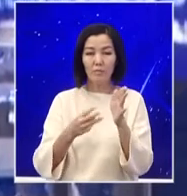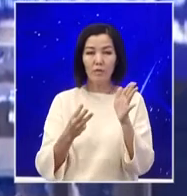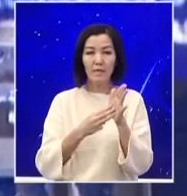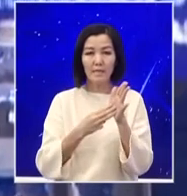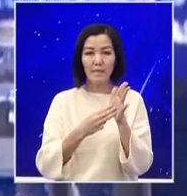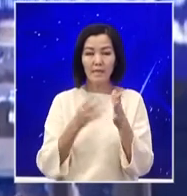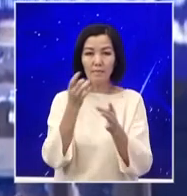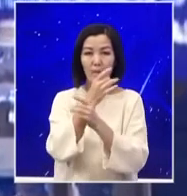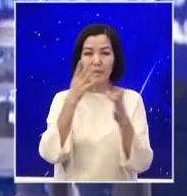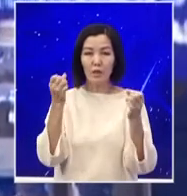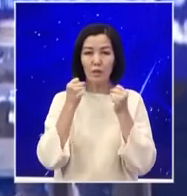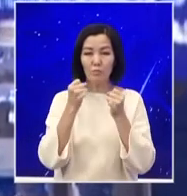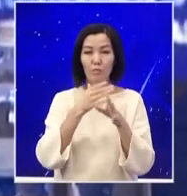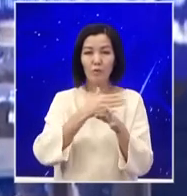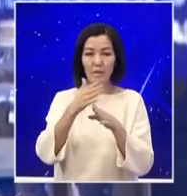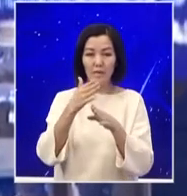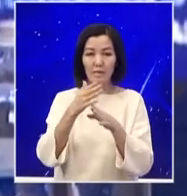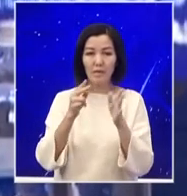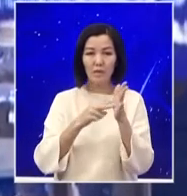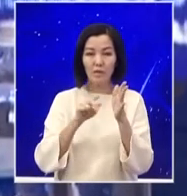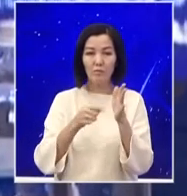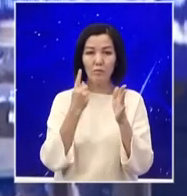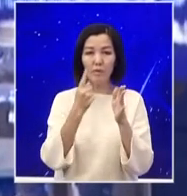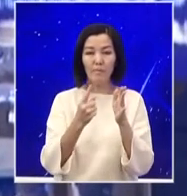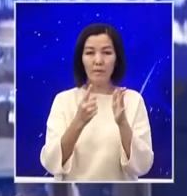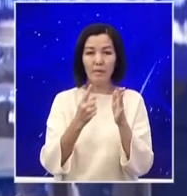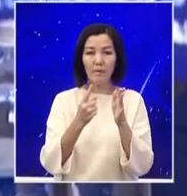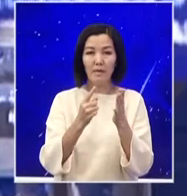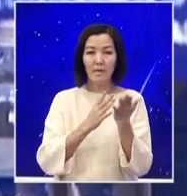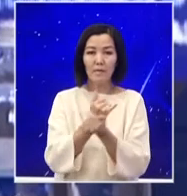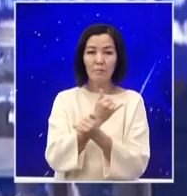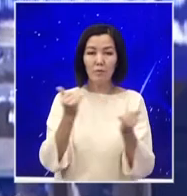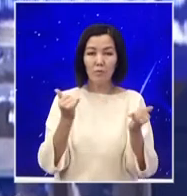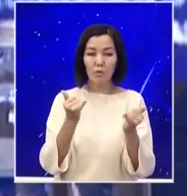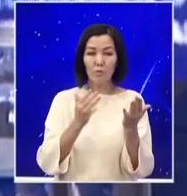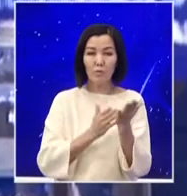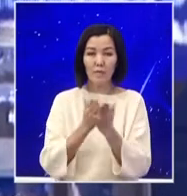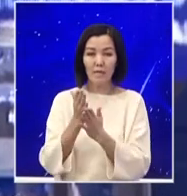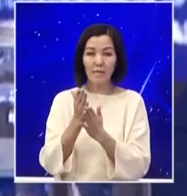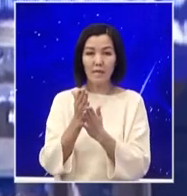7,8% мәдениет және спорт саласының, 7,1% қызмет көрсету саласы,